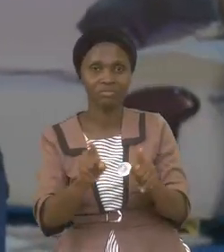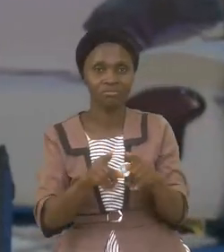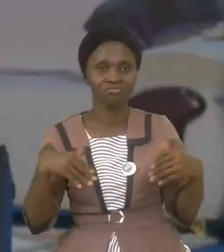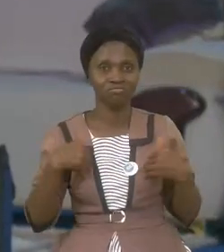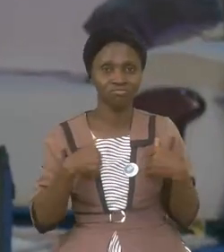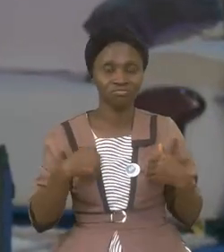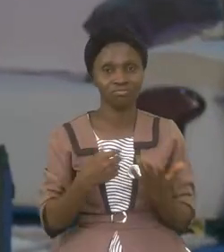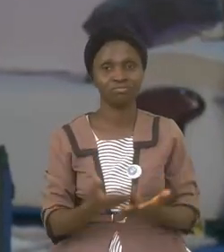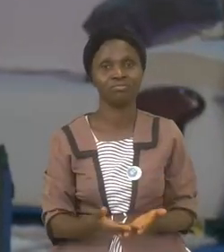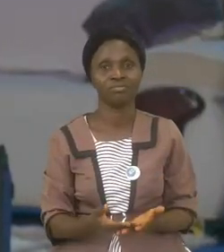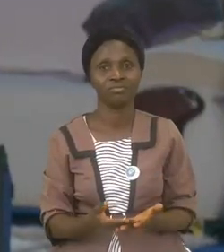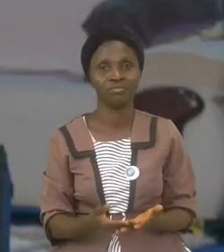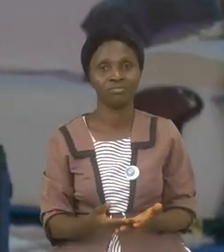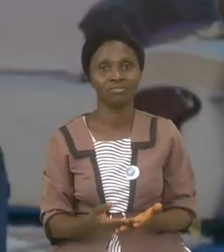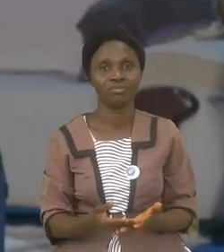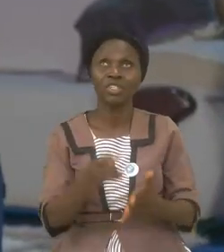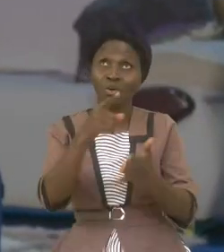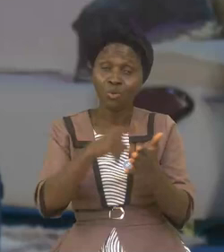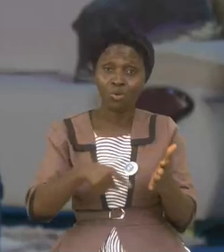ceux des oiseaux.